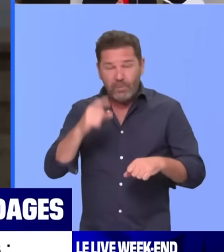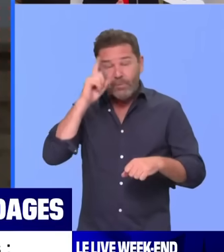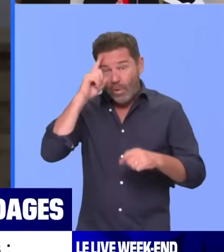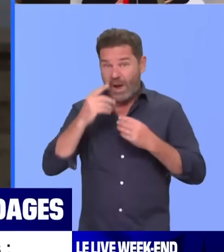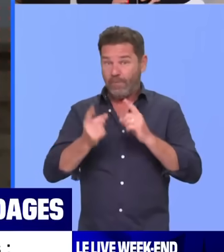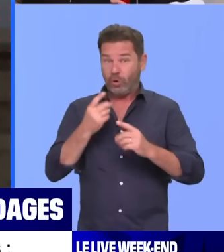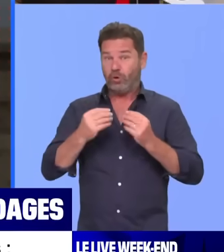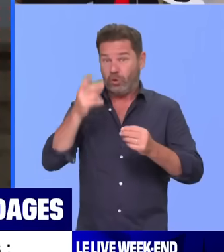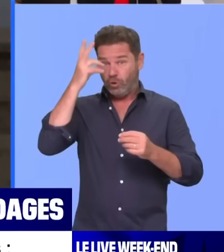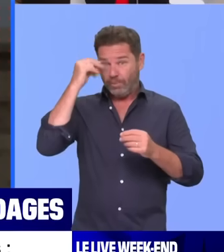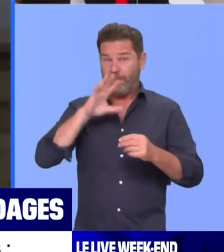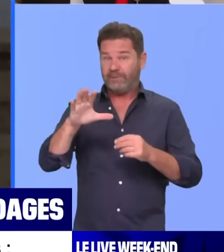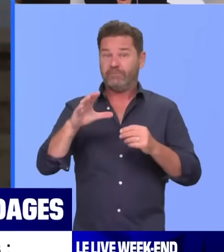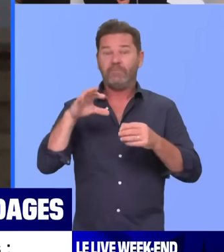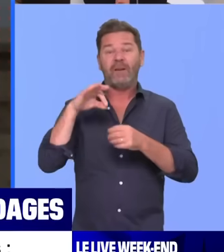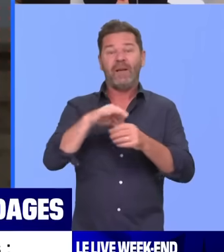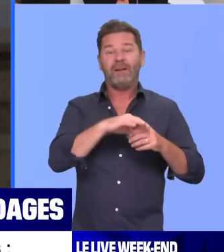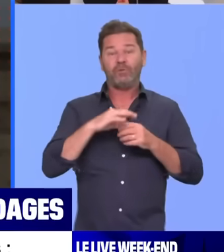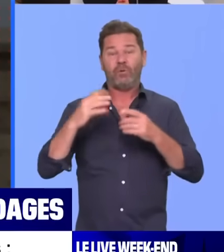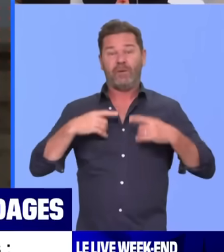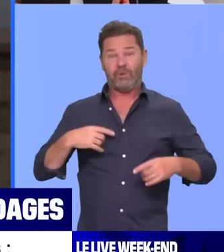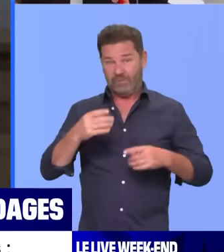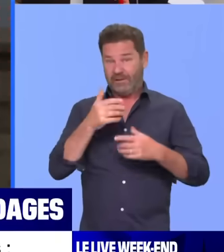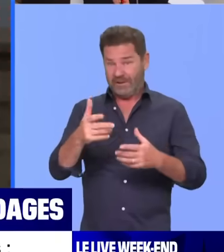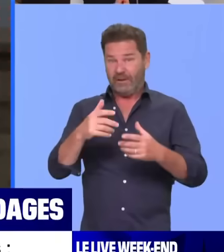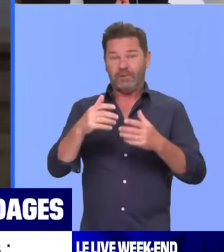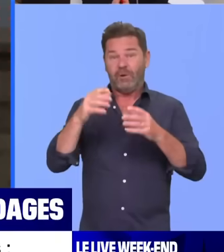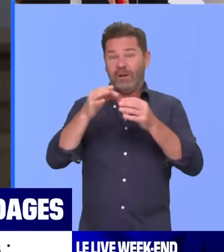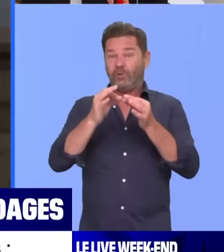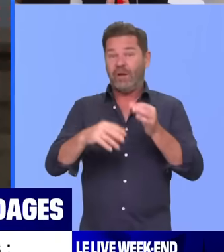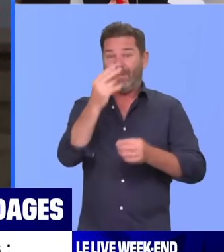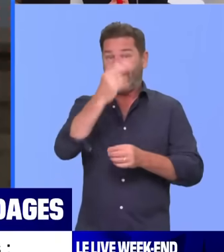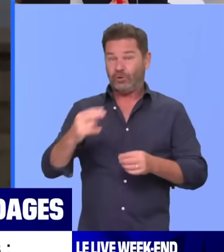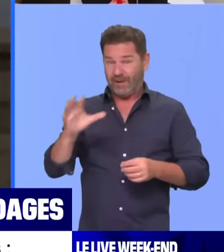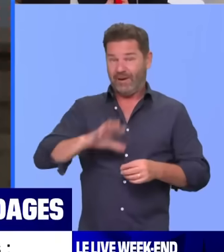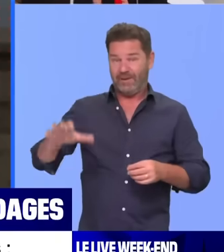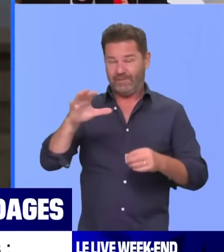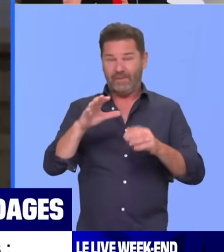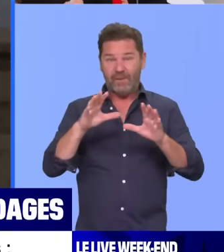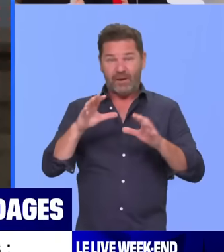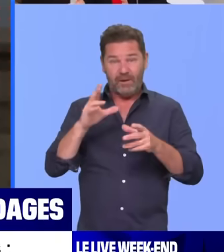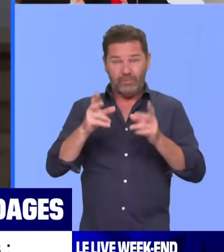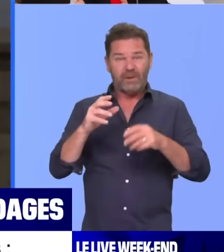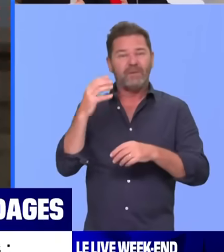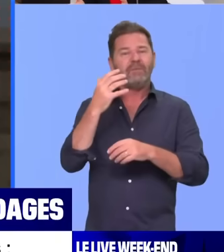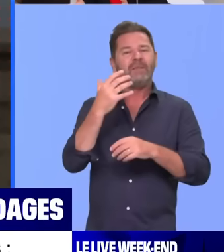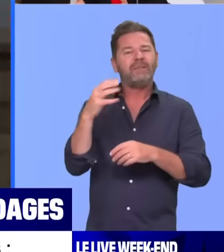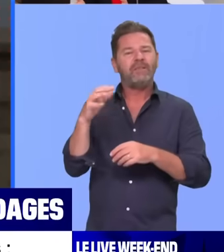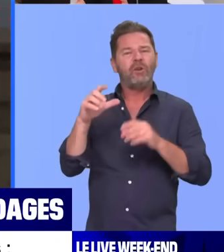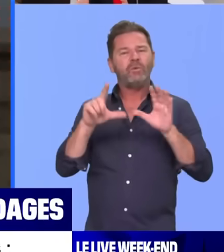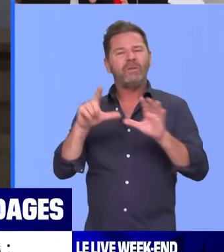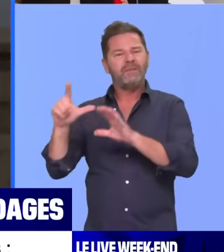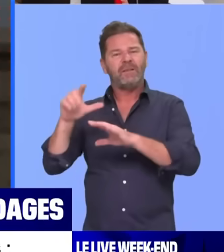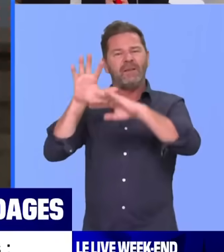législatives là vous mettez le score consolidé au niveau national mais il y a peut-être 100 200 circonscriptions sur les 577 que compte le